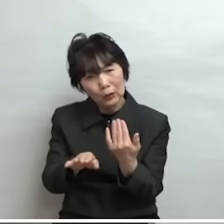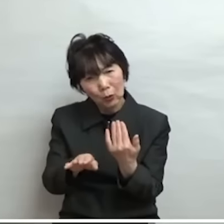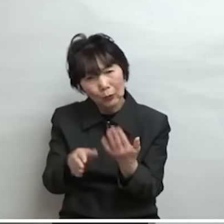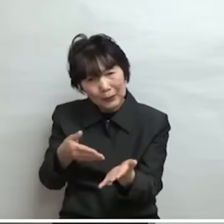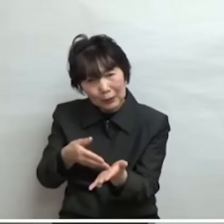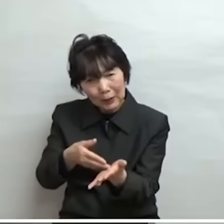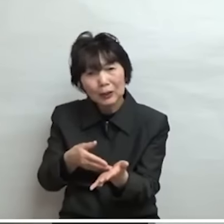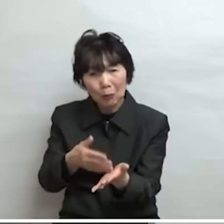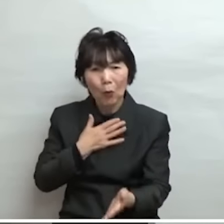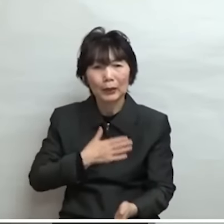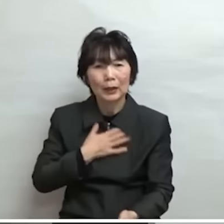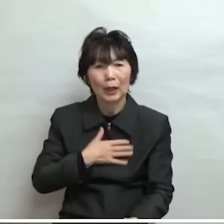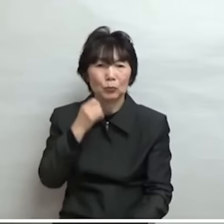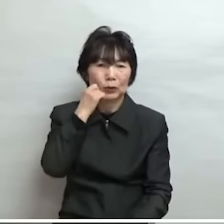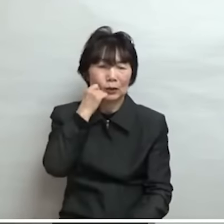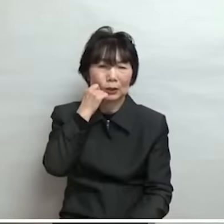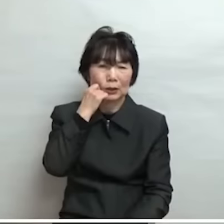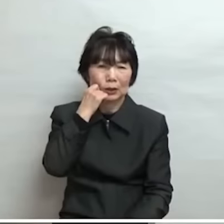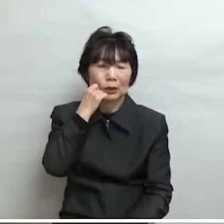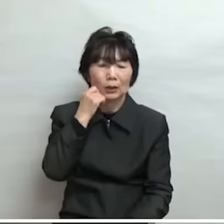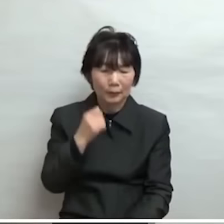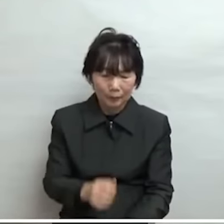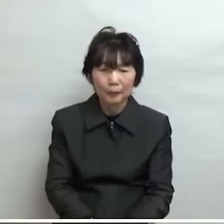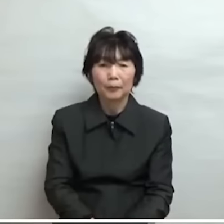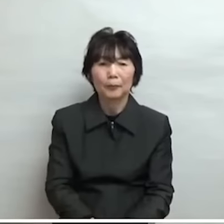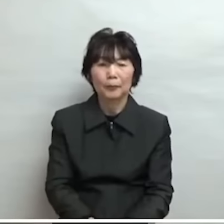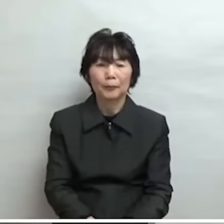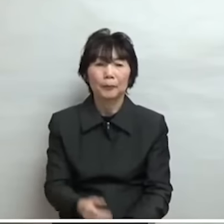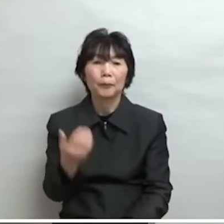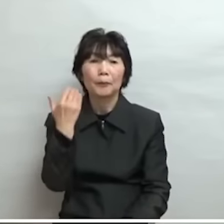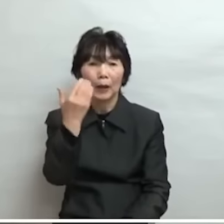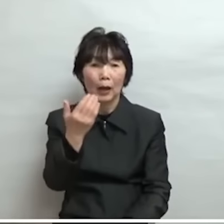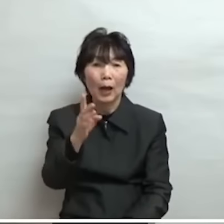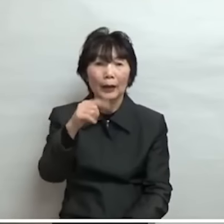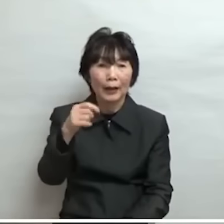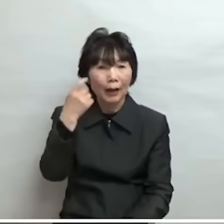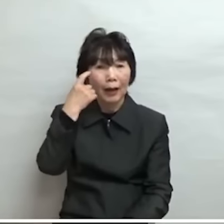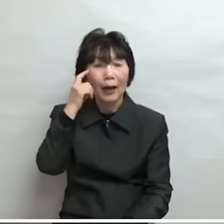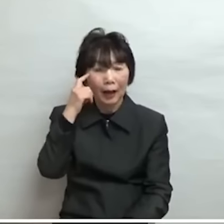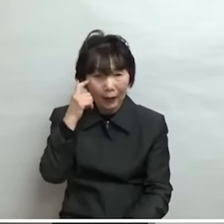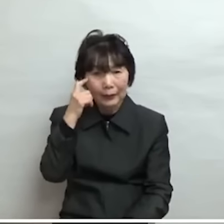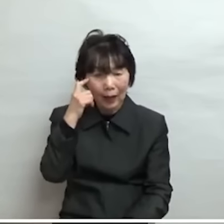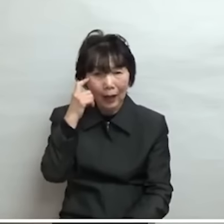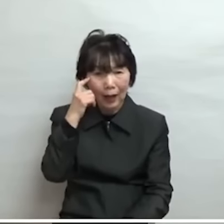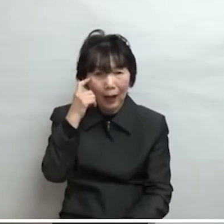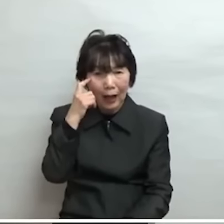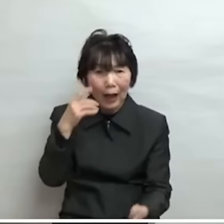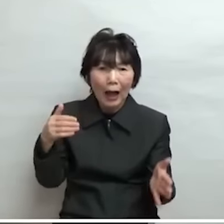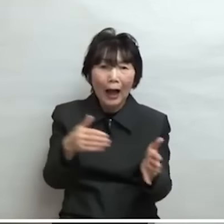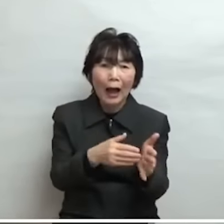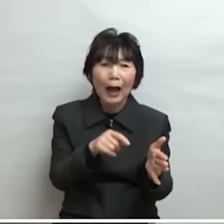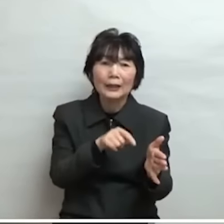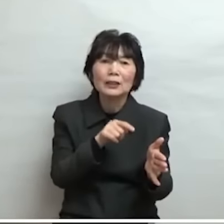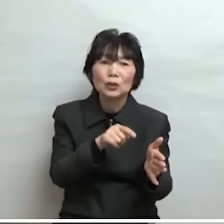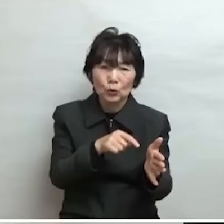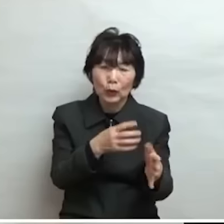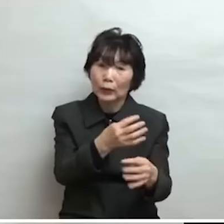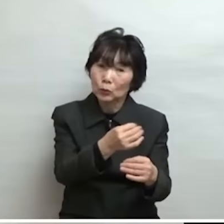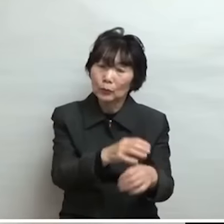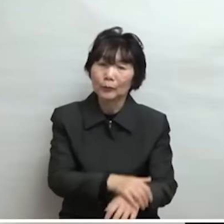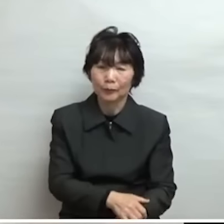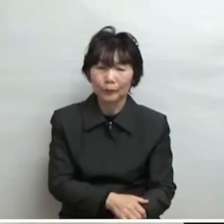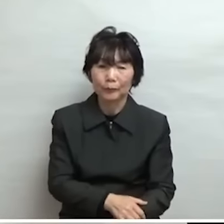判断をして今になったということです。 県が考えたタイムリミットって昨年末とかどこら辺だったんですか？